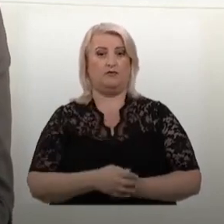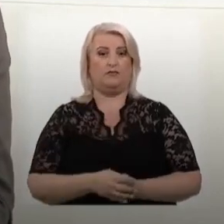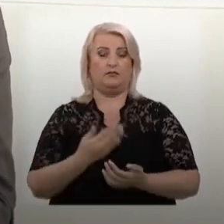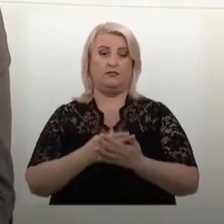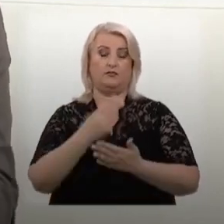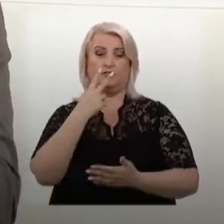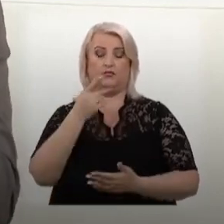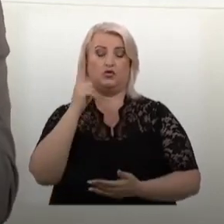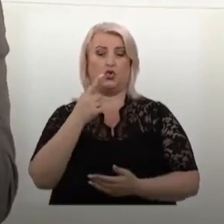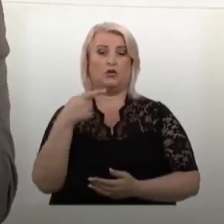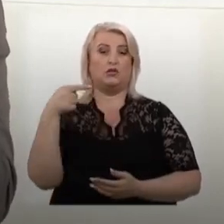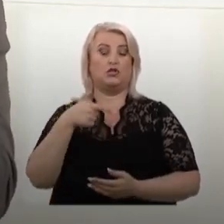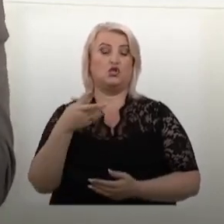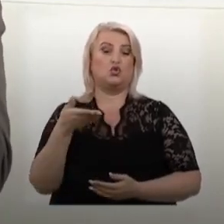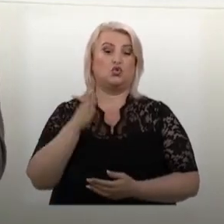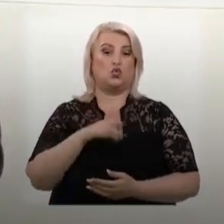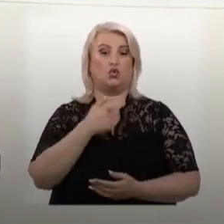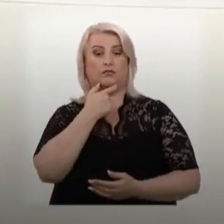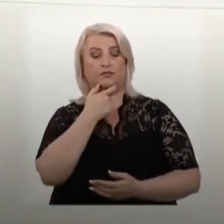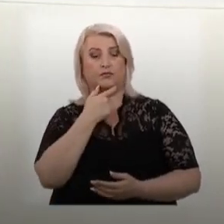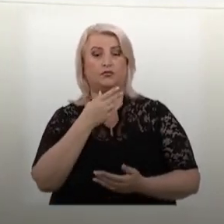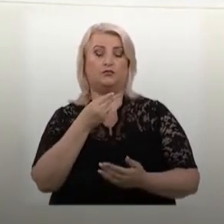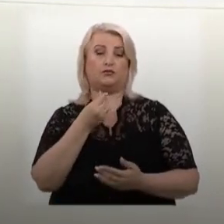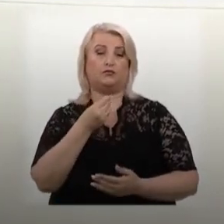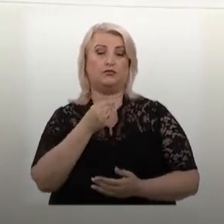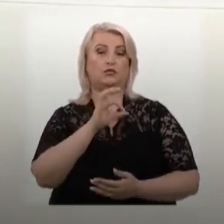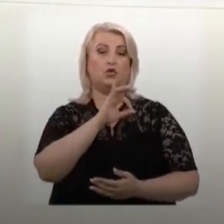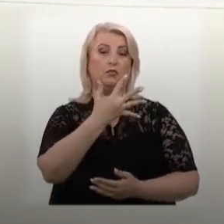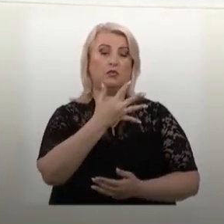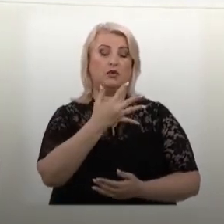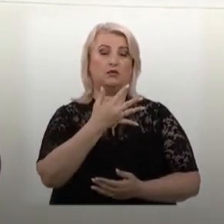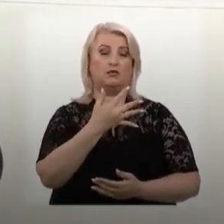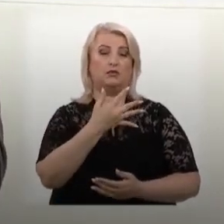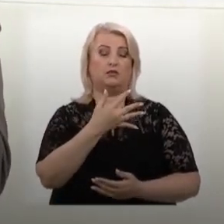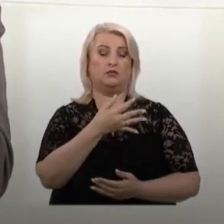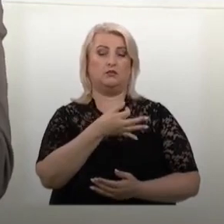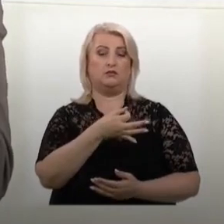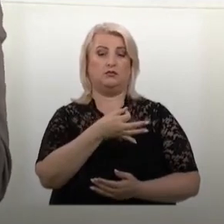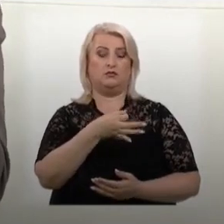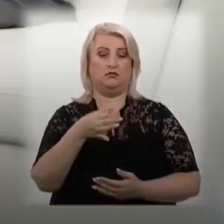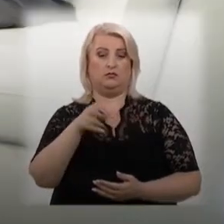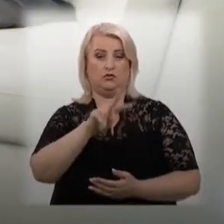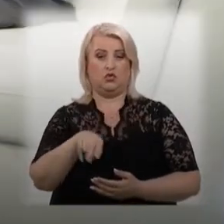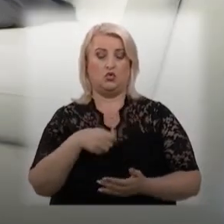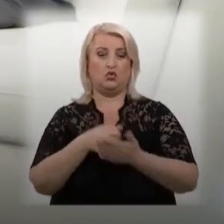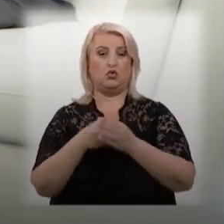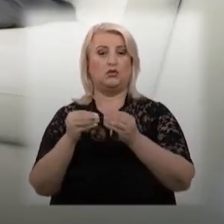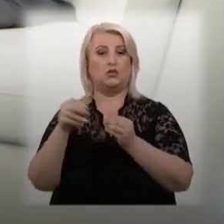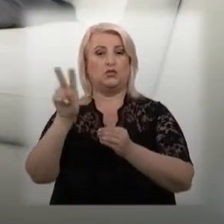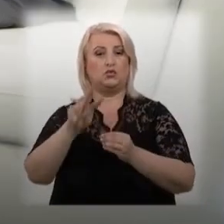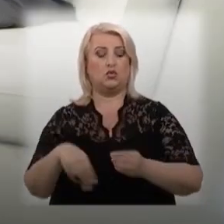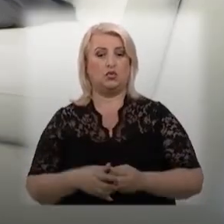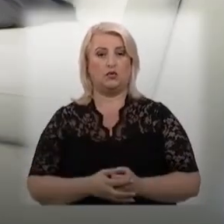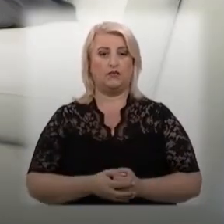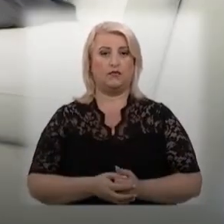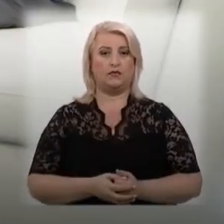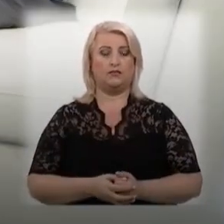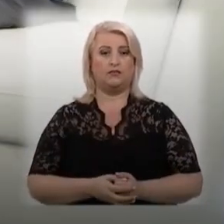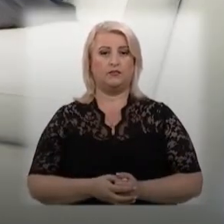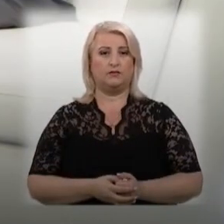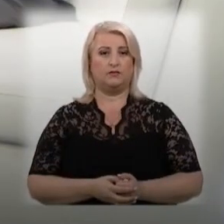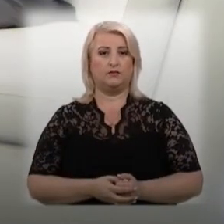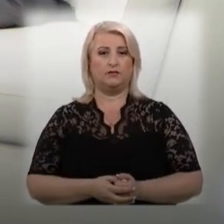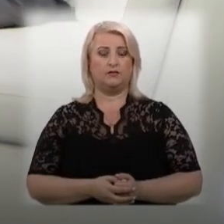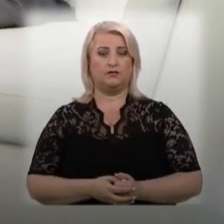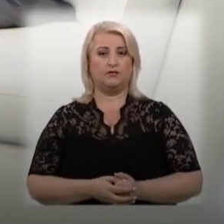1000 de share gust de la 0 5 c 0 50 Cent până la 10 dolari o să ne spui pe industrii un pic acest